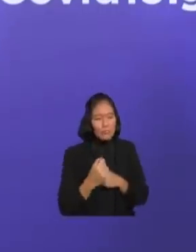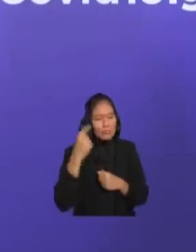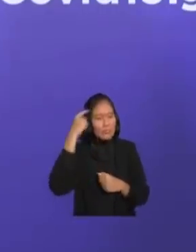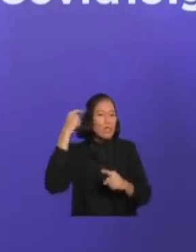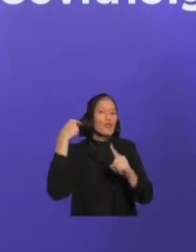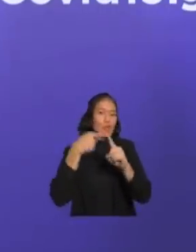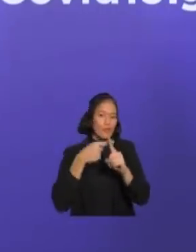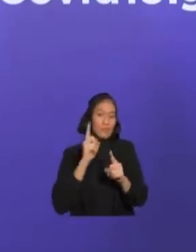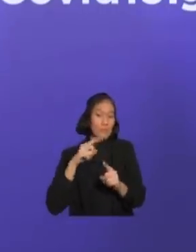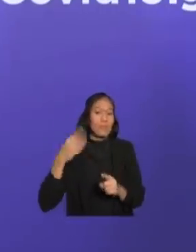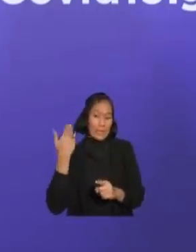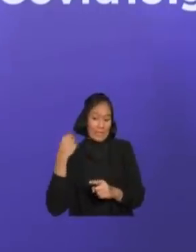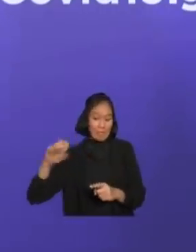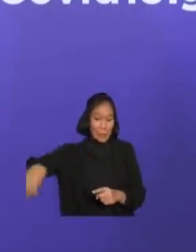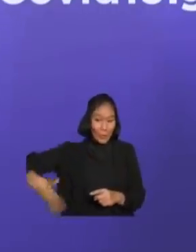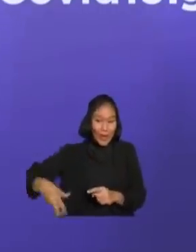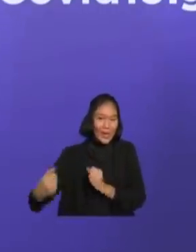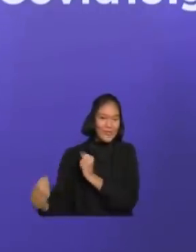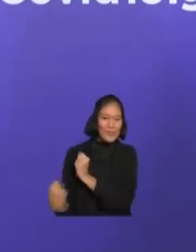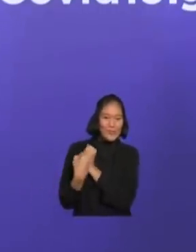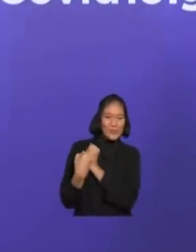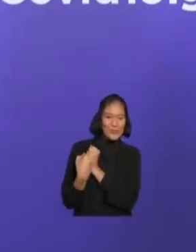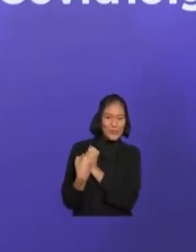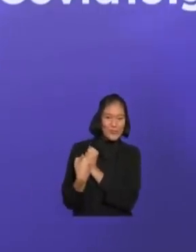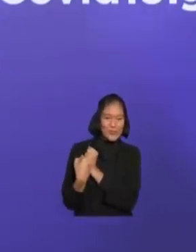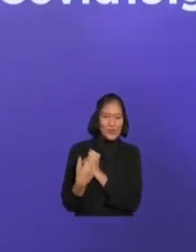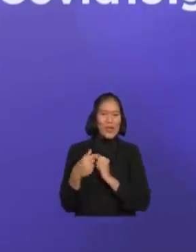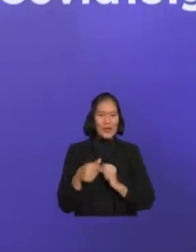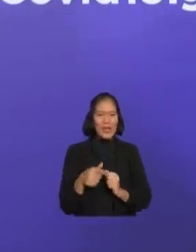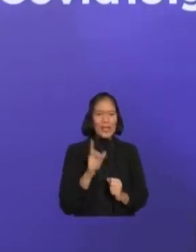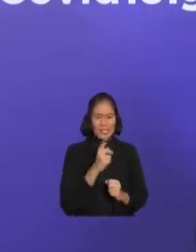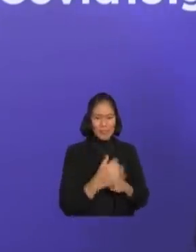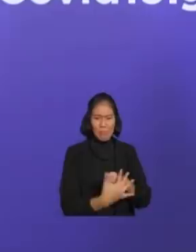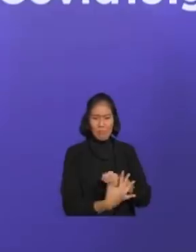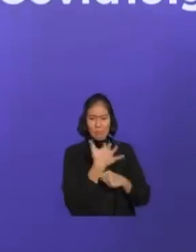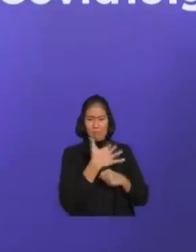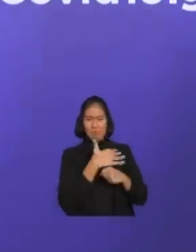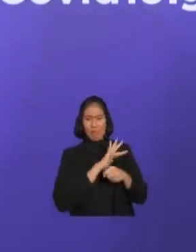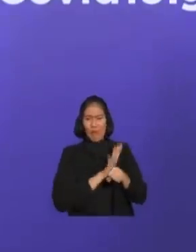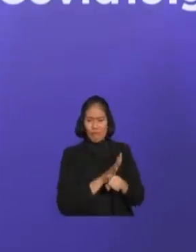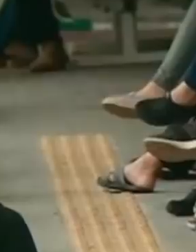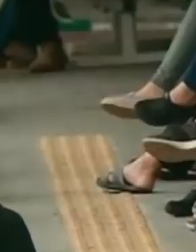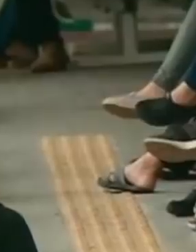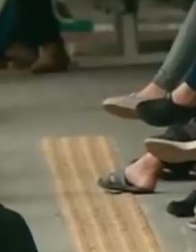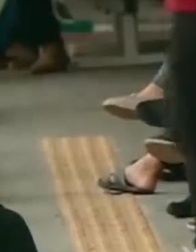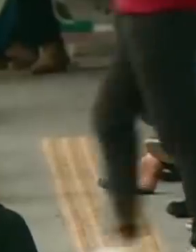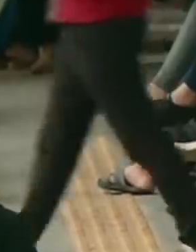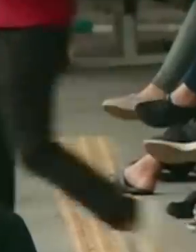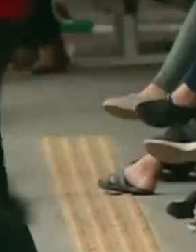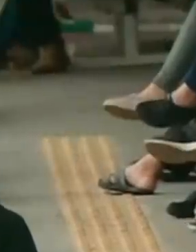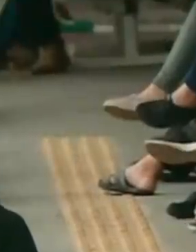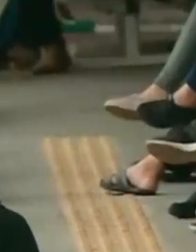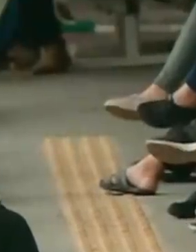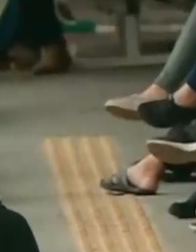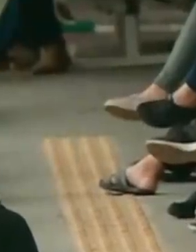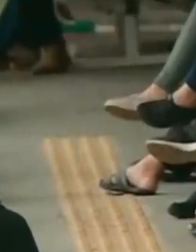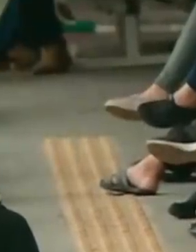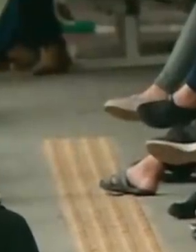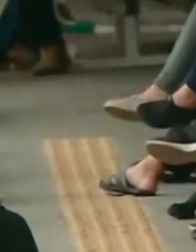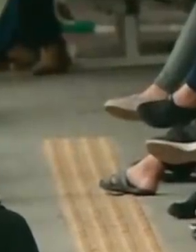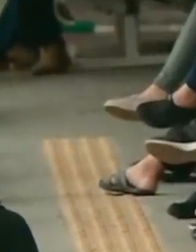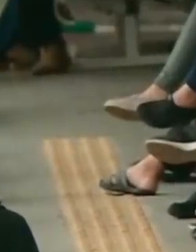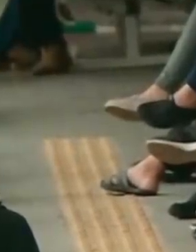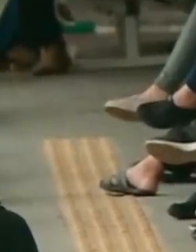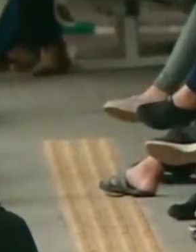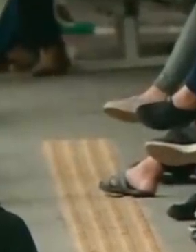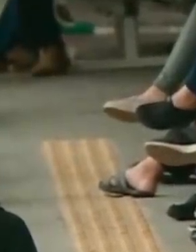karena emang dari dukungan keluarga yang bilang Oke kita ini sudah manjur semua orang tahu kita gunakan ini untuk positif campain